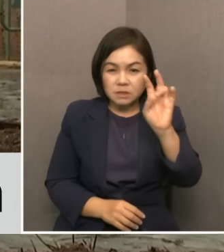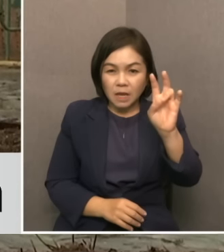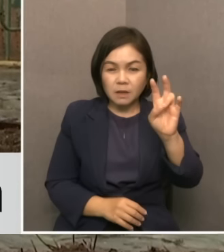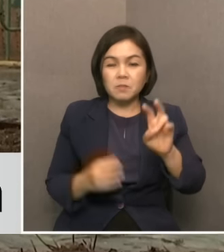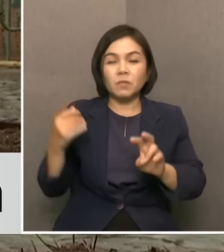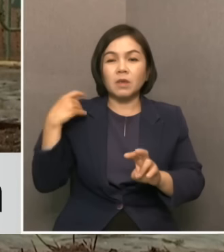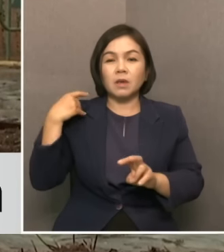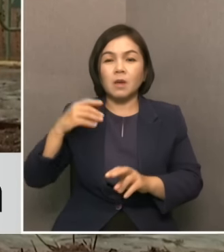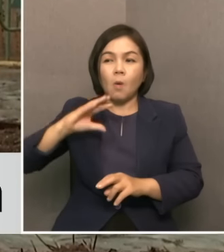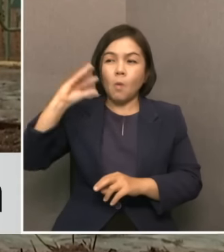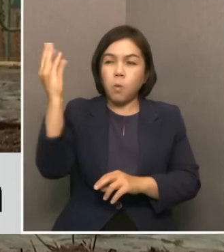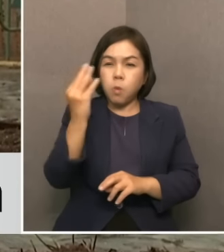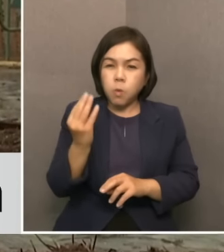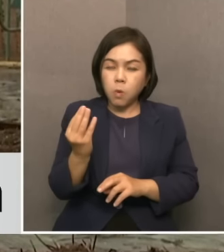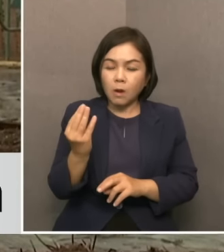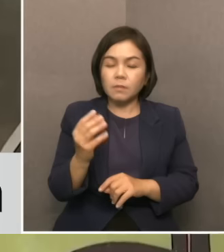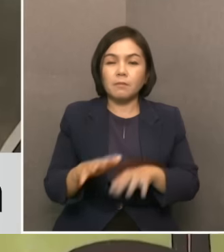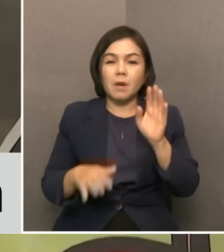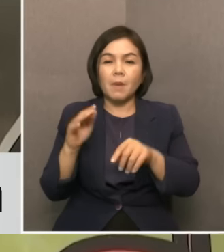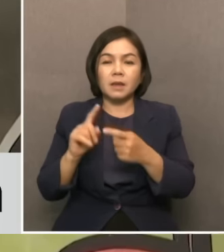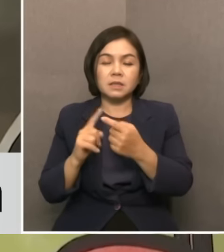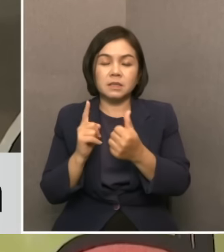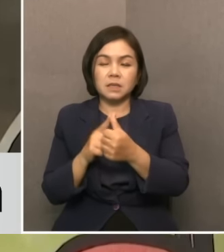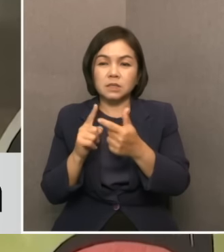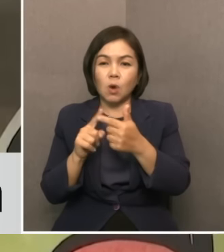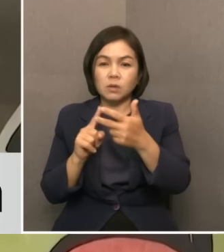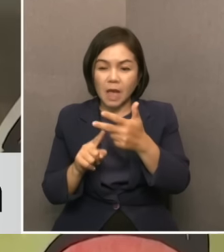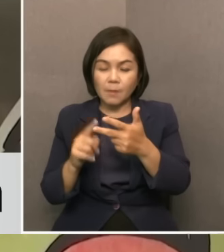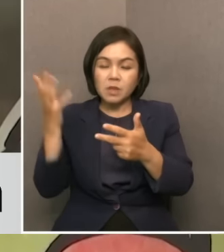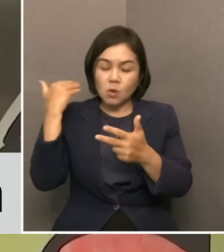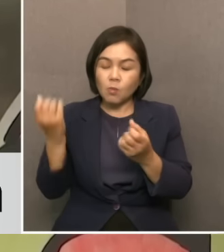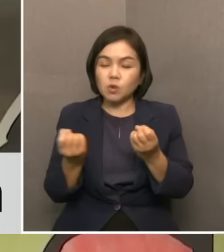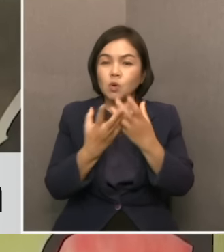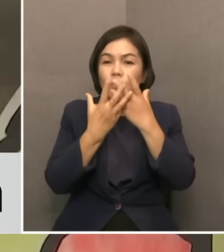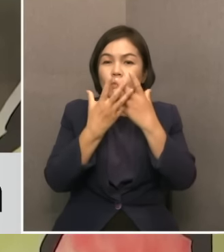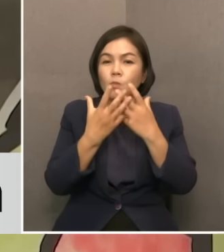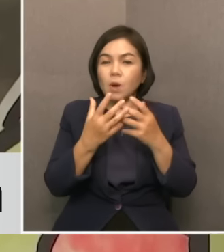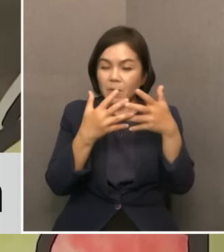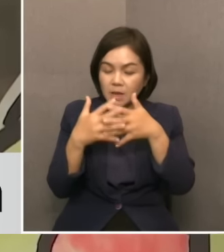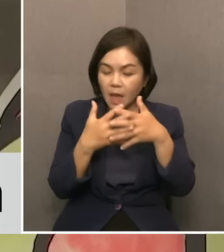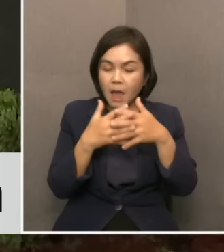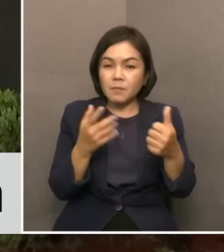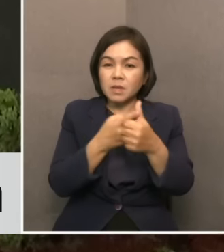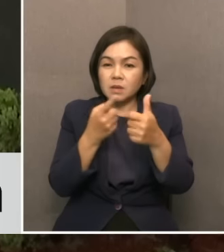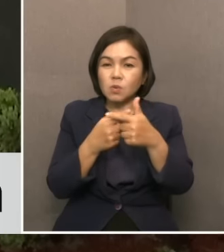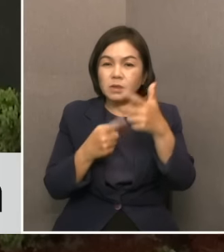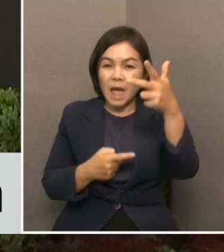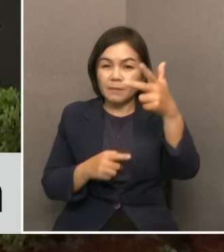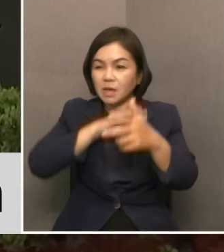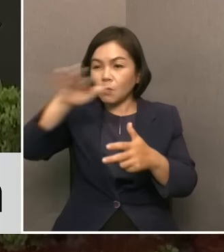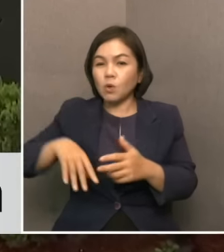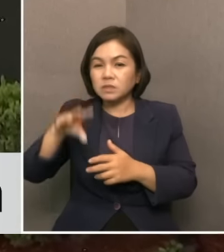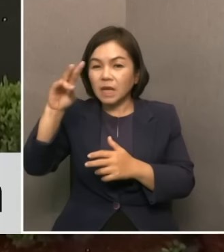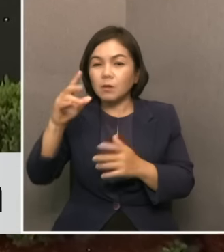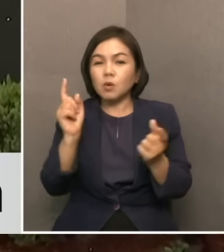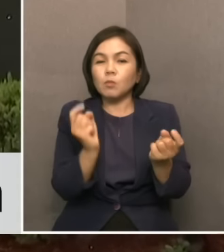ใหญ่3ลูกเท่านั้นนะคะซึ่งปีที่แล้วสหรัฐเจอกับเฮอริเคนใหญ่3ลูกจากเฮอริเคนทั้งหมด7ลูกแล้วก็พายุป